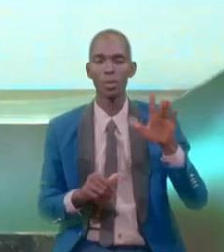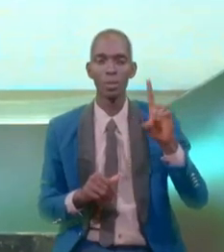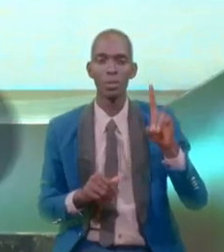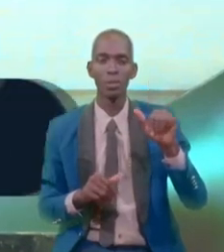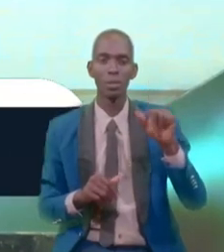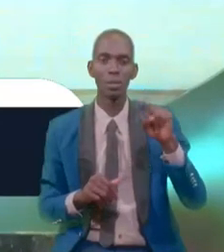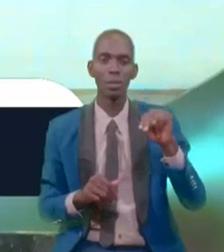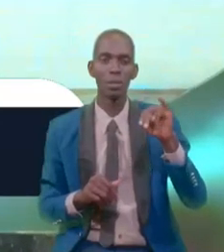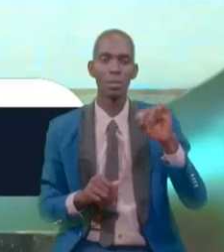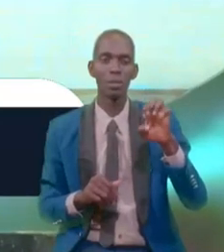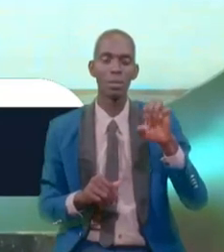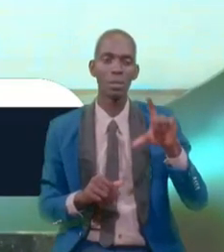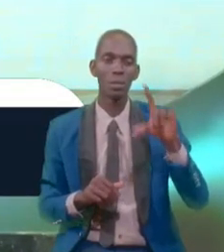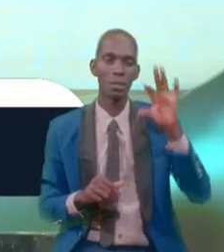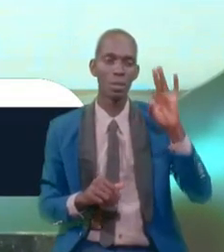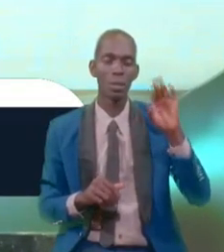Daniel 9, 25.